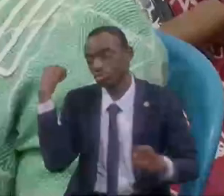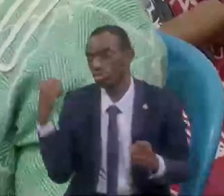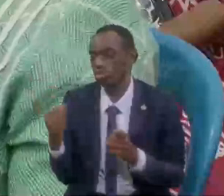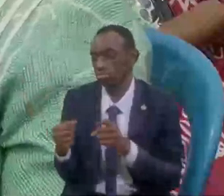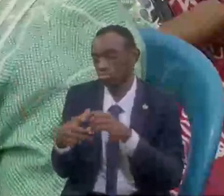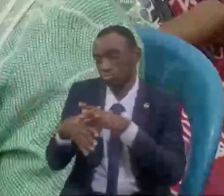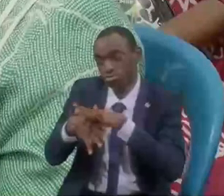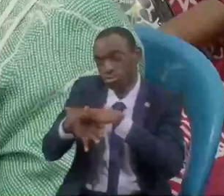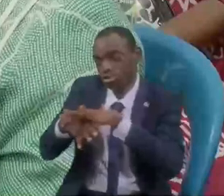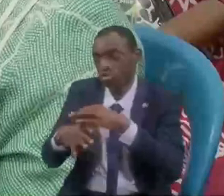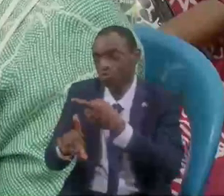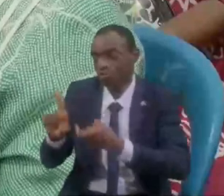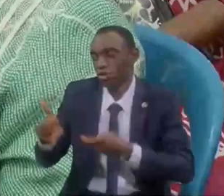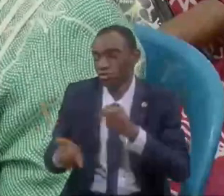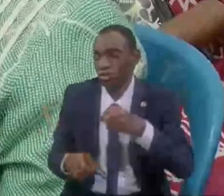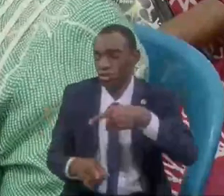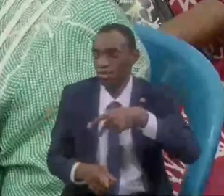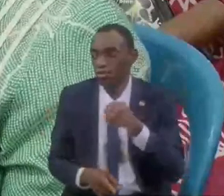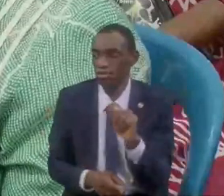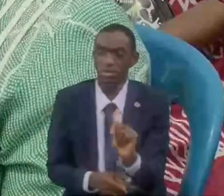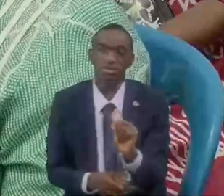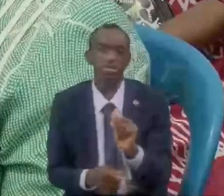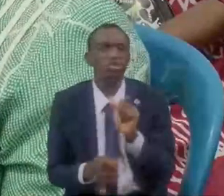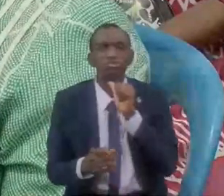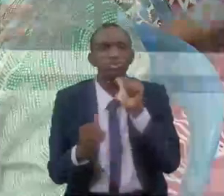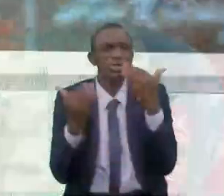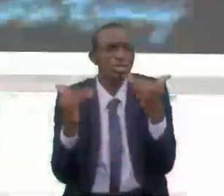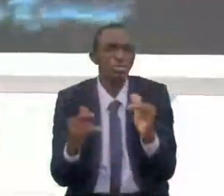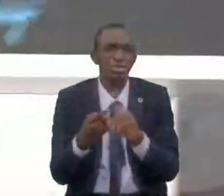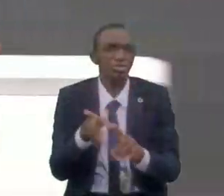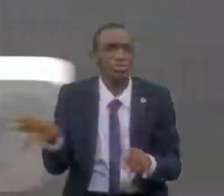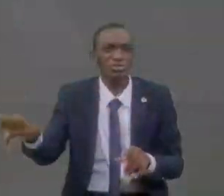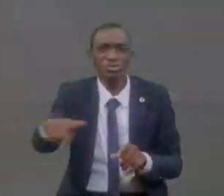de viande dans la marmite. Cela n'est pas limité